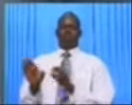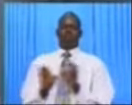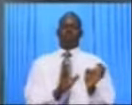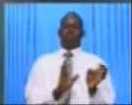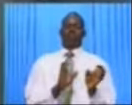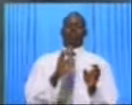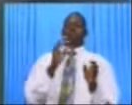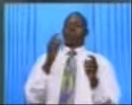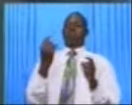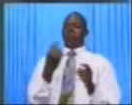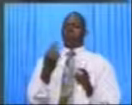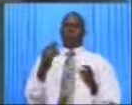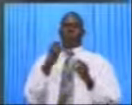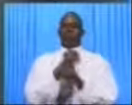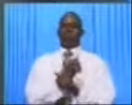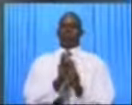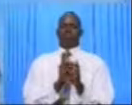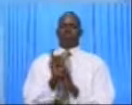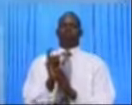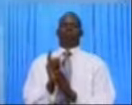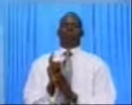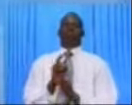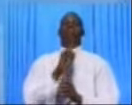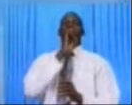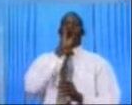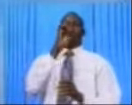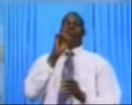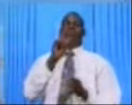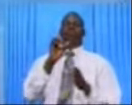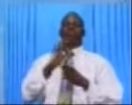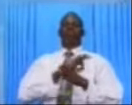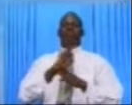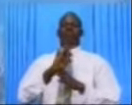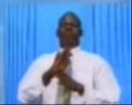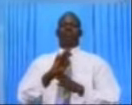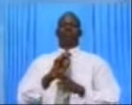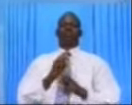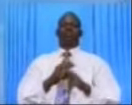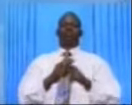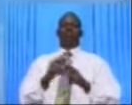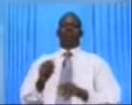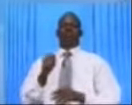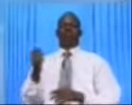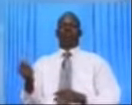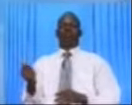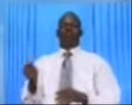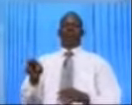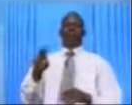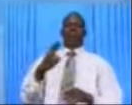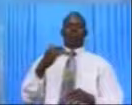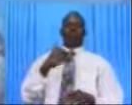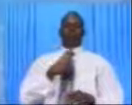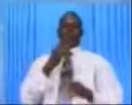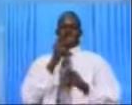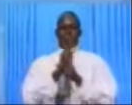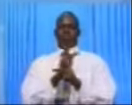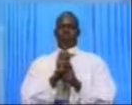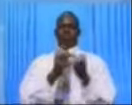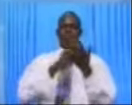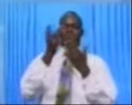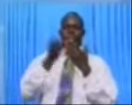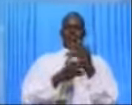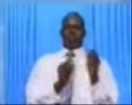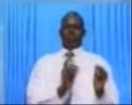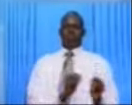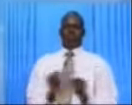toujours de prendre les gens les plus pointus du domaine. Est-ce que cette formation en appelle d'autres? Est-ce que vous avez déjà prévu dans votre agenda d'organiser d'autres